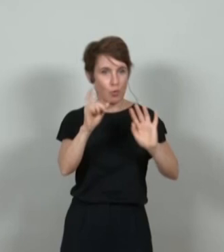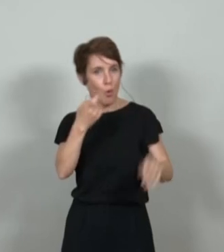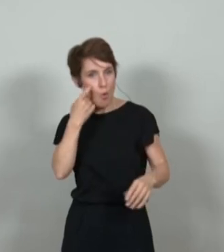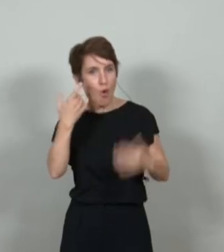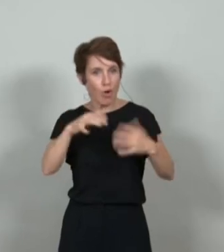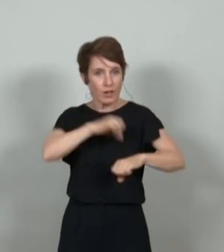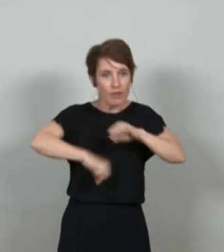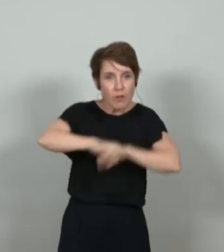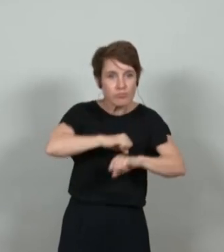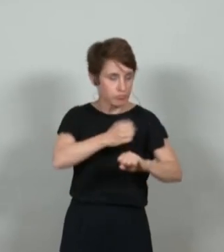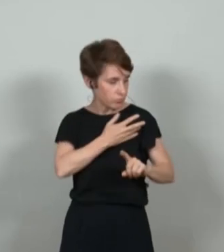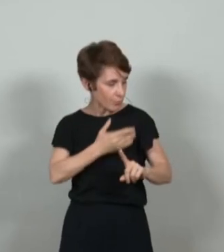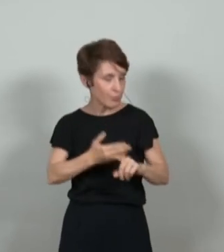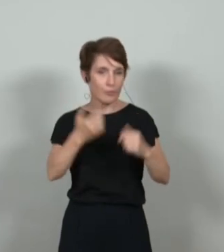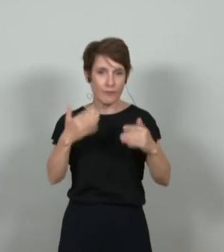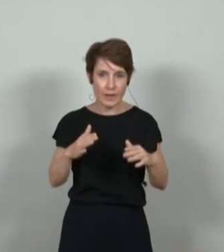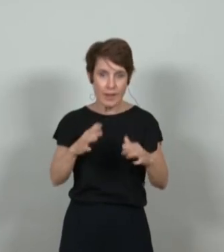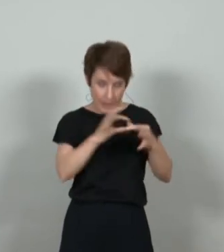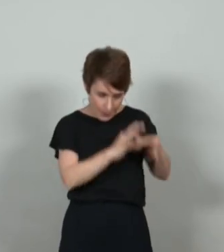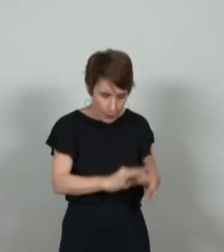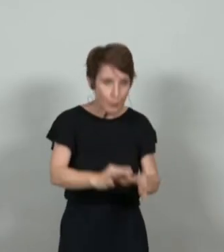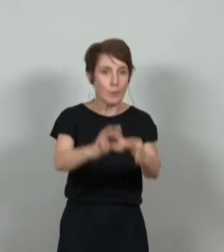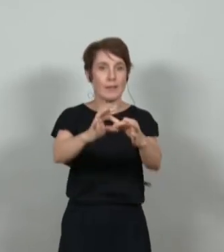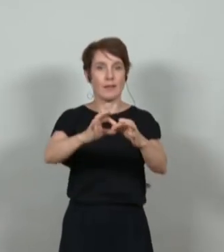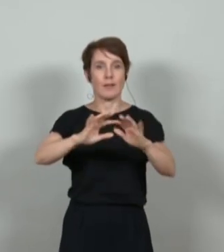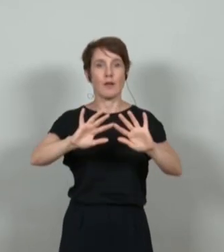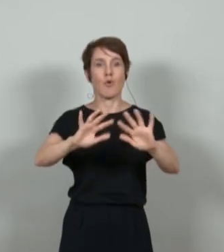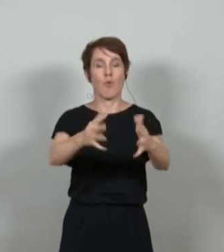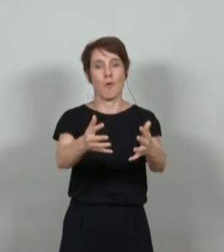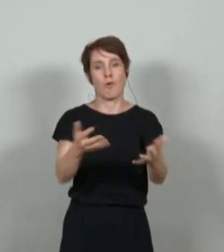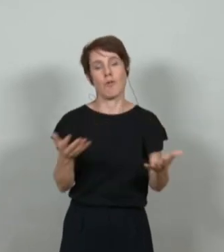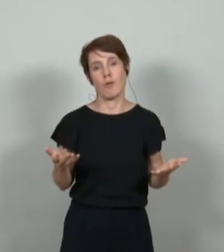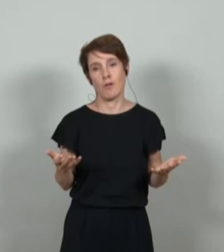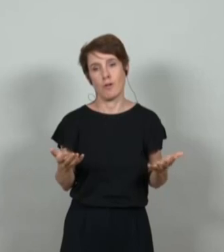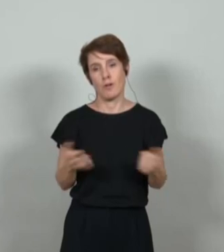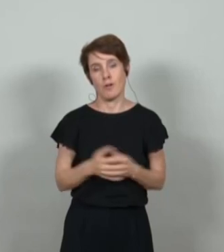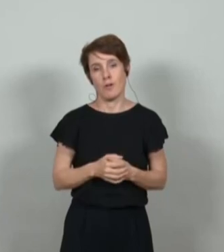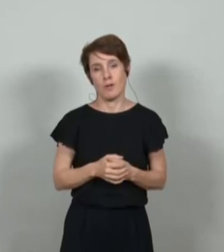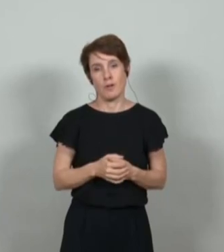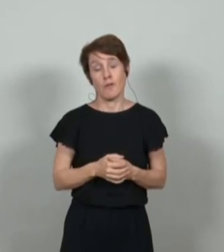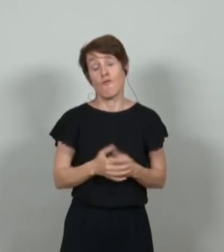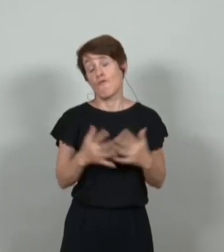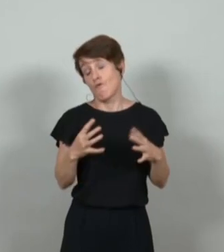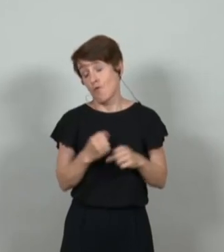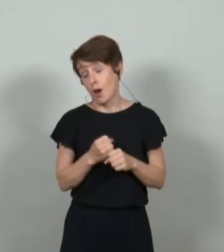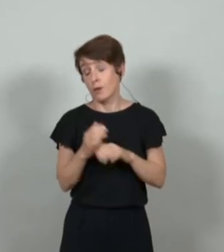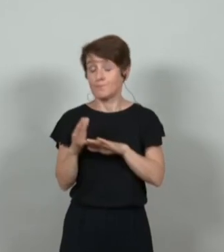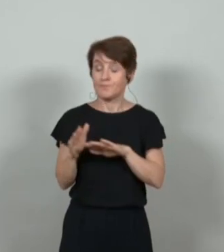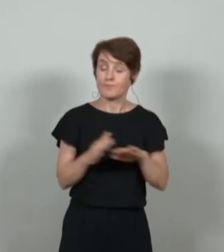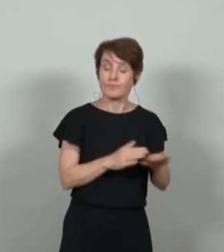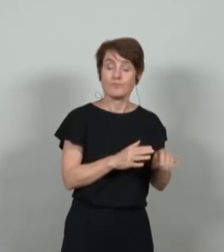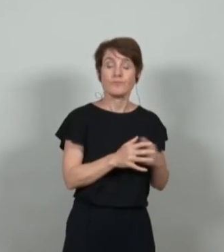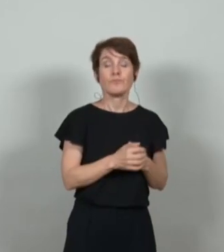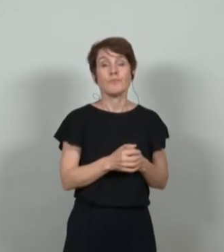réalisées et dans quelle dynamique elle s'inscrivent et d'apporter de la lisibilité à celle-ci voilà sur la corrélation la